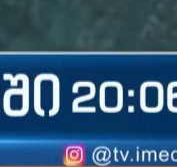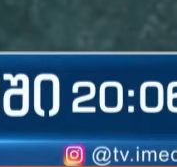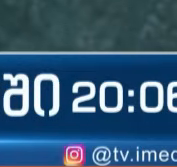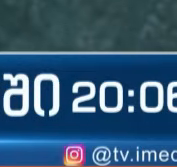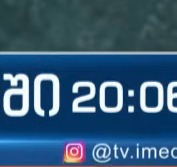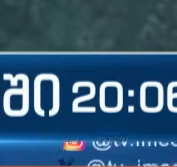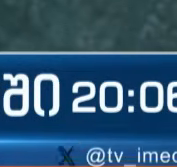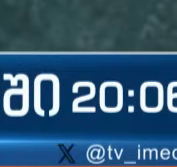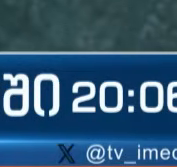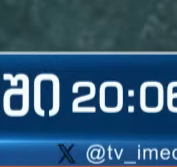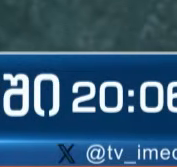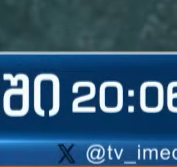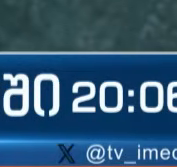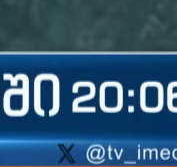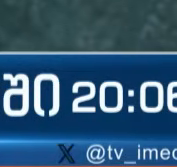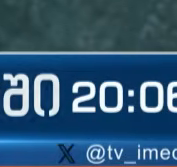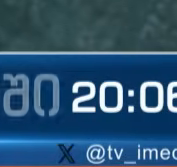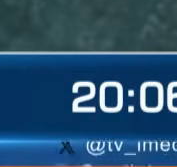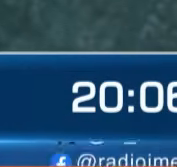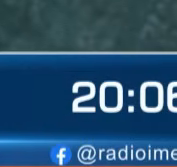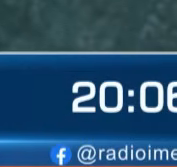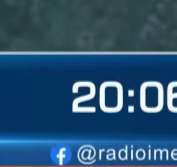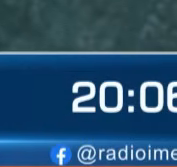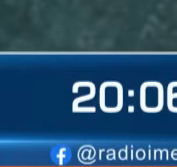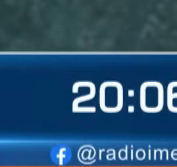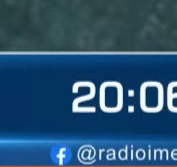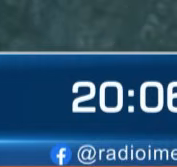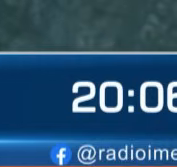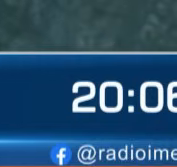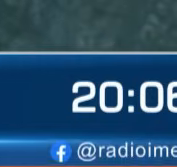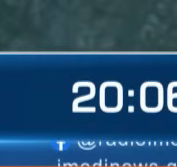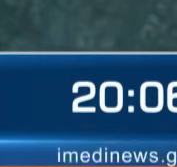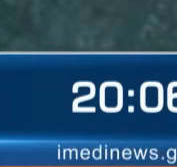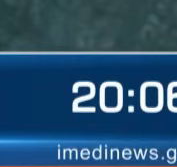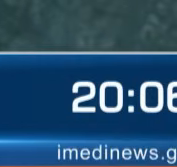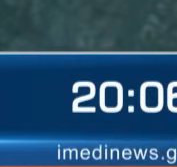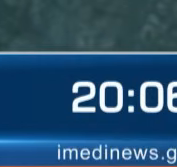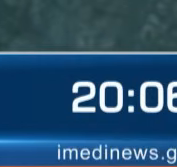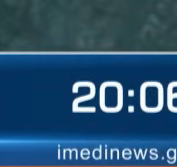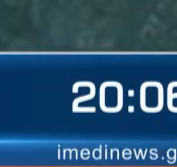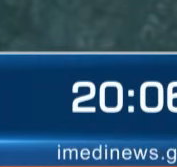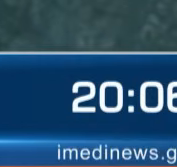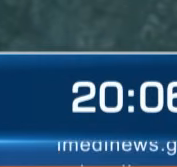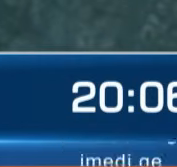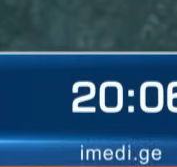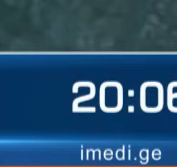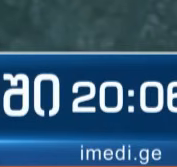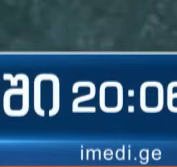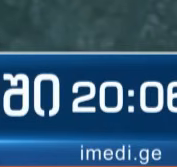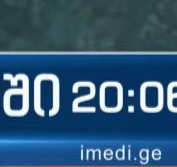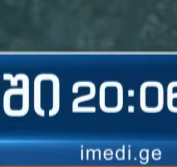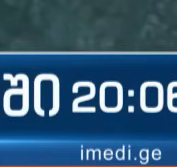davitsqo samzimrit im adamianebis, mati ojakhebis, megobrebis da mteli kveqnis mimart,